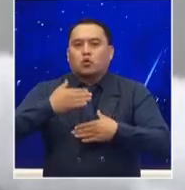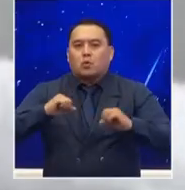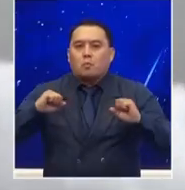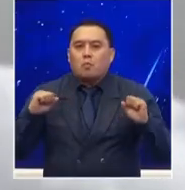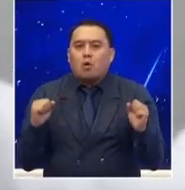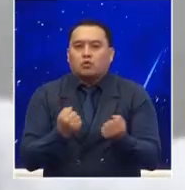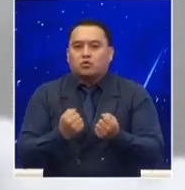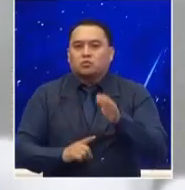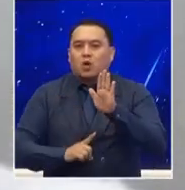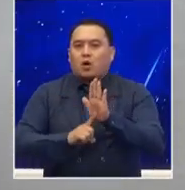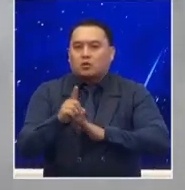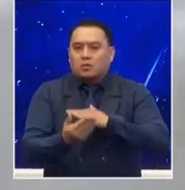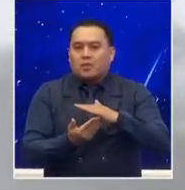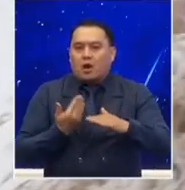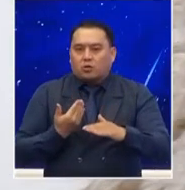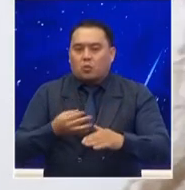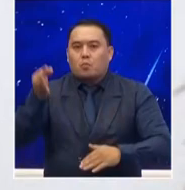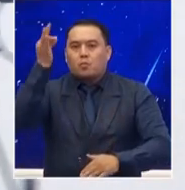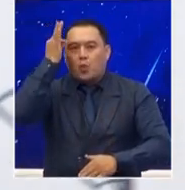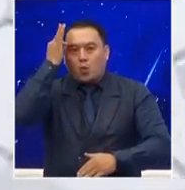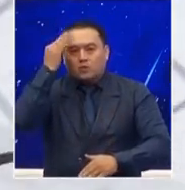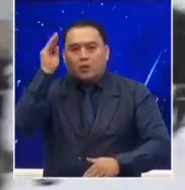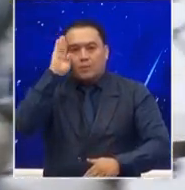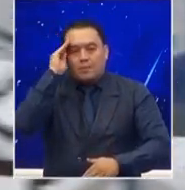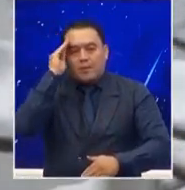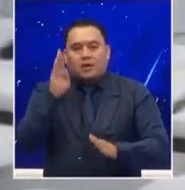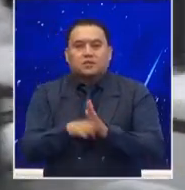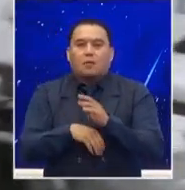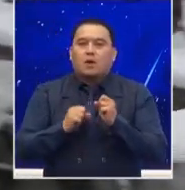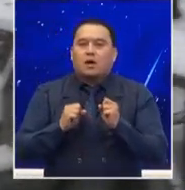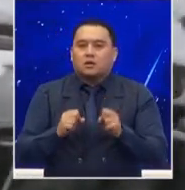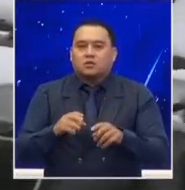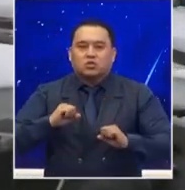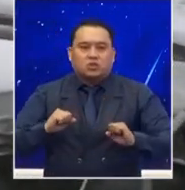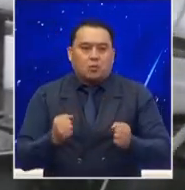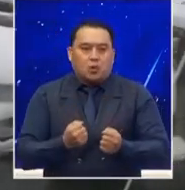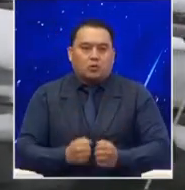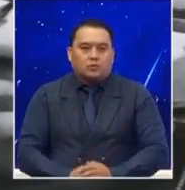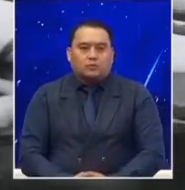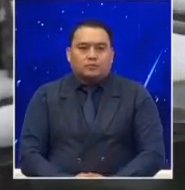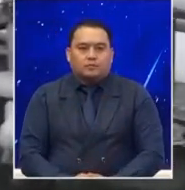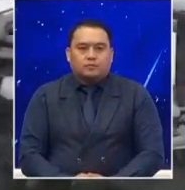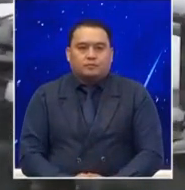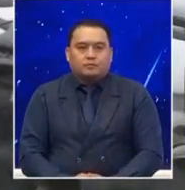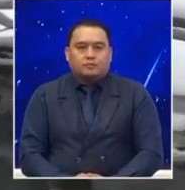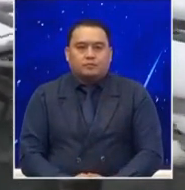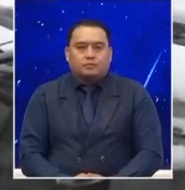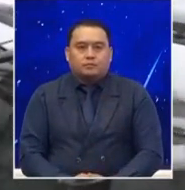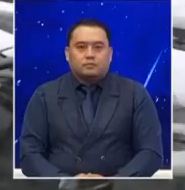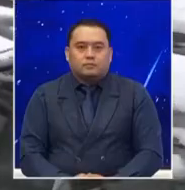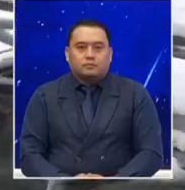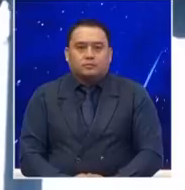морозов. Спасатели призывают граждан помнить и соблюдать меры безопасности на зимних водоемах.